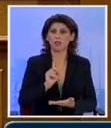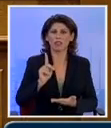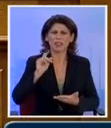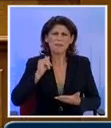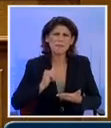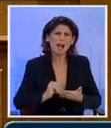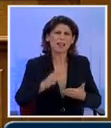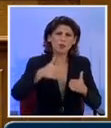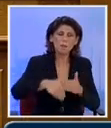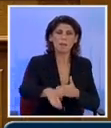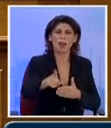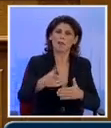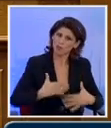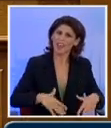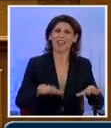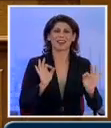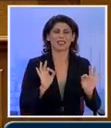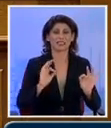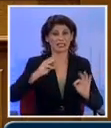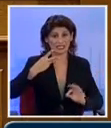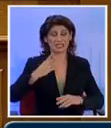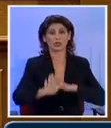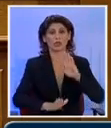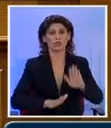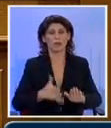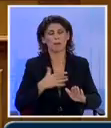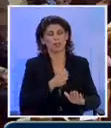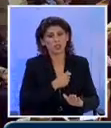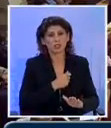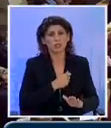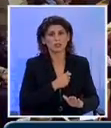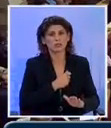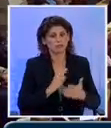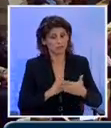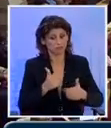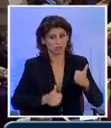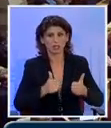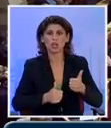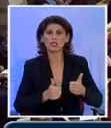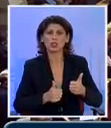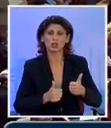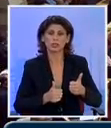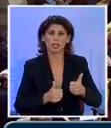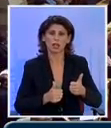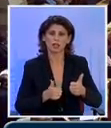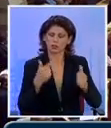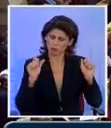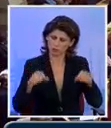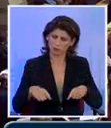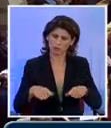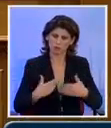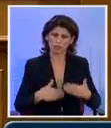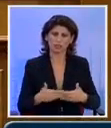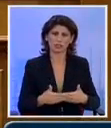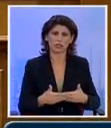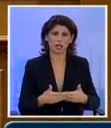Αυτό αρχίζει ήδη. Το τρίτο βήμα είναι εμπιστοσύνη, ότι βελτιώνει η ανταγωνιστικότητά μας. Το επιβεβαιώνουν αυτό μια σειρά